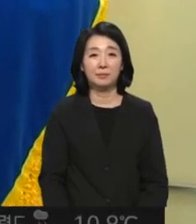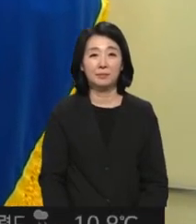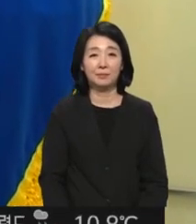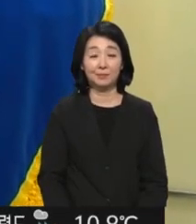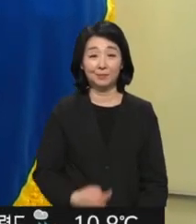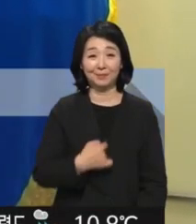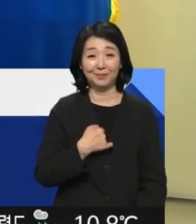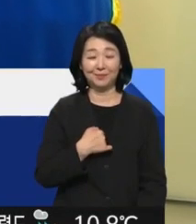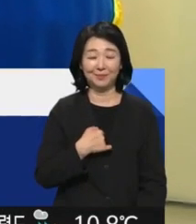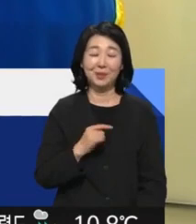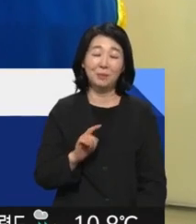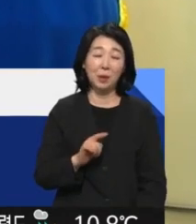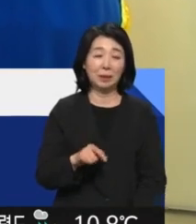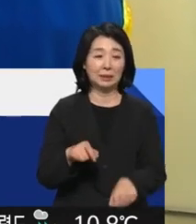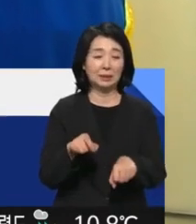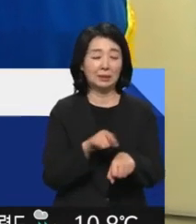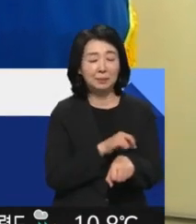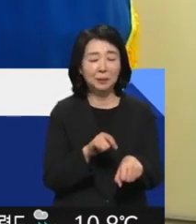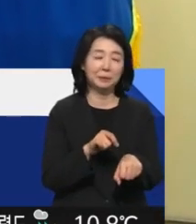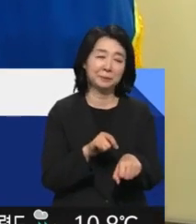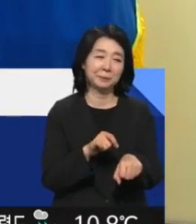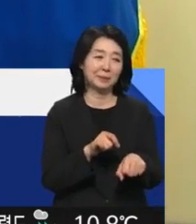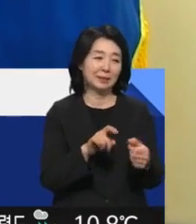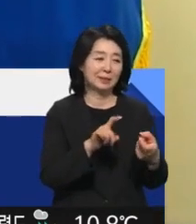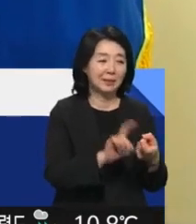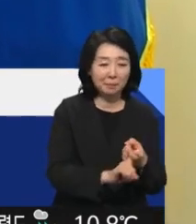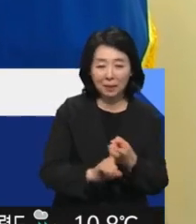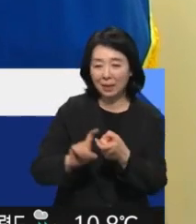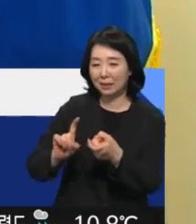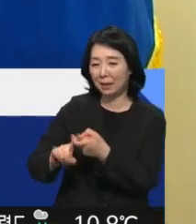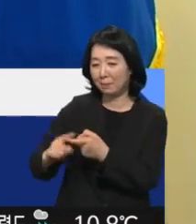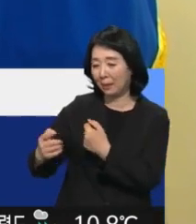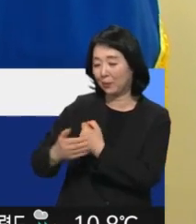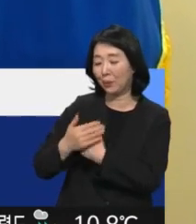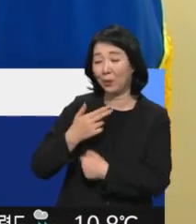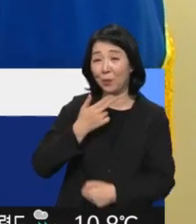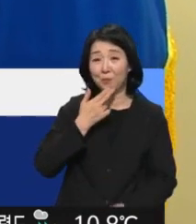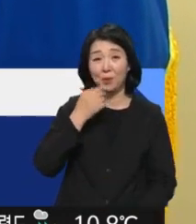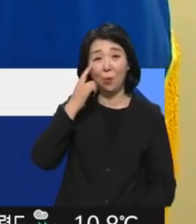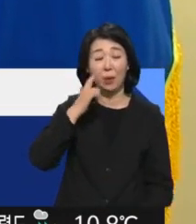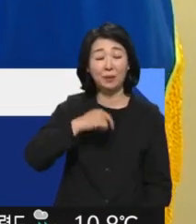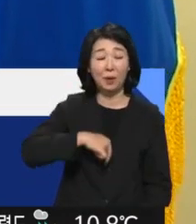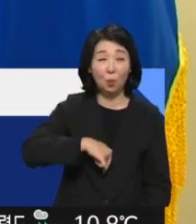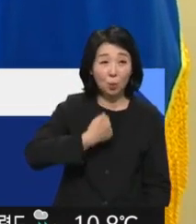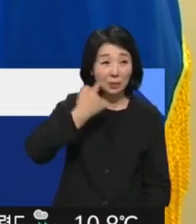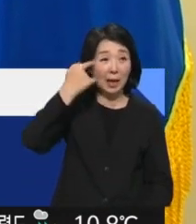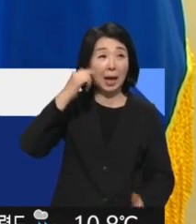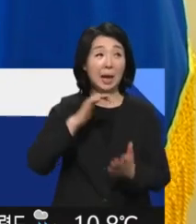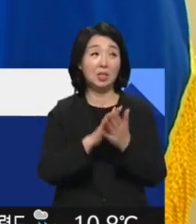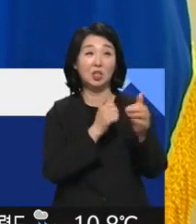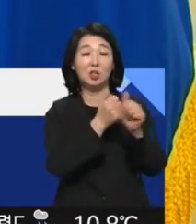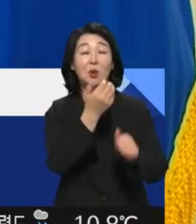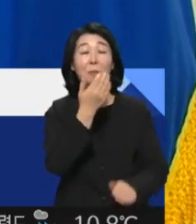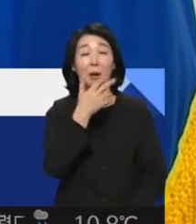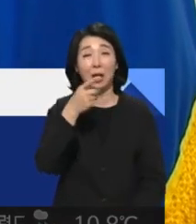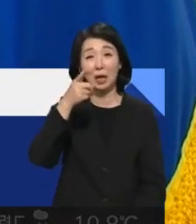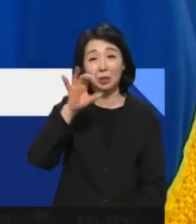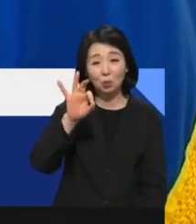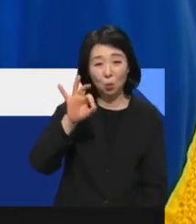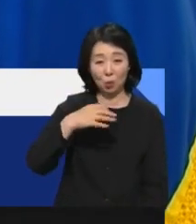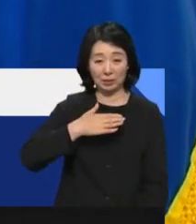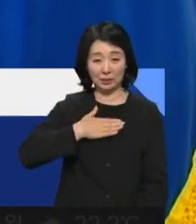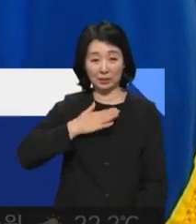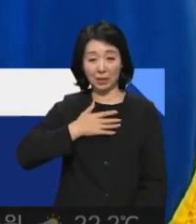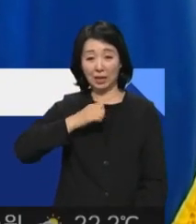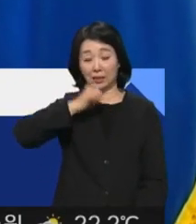제가 어떤 특별한 개파 찬스가 없이 정말 독자적으로 이걸 이겨낸 거 아니겠습니까? 송영길의 당선은